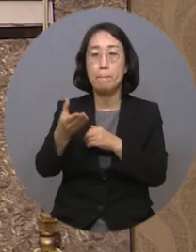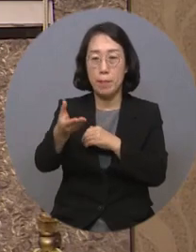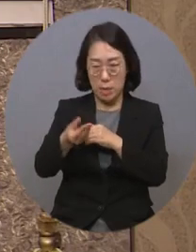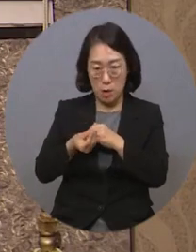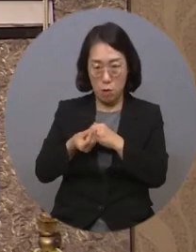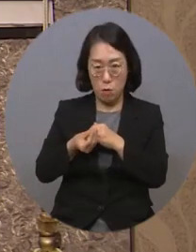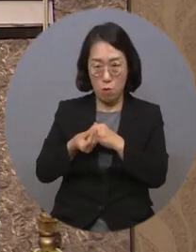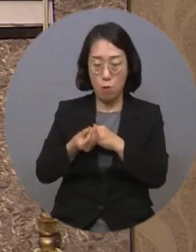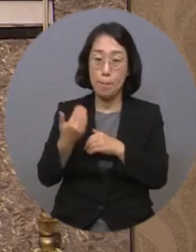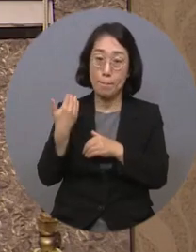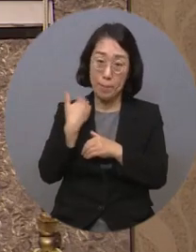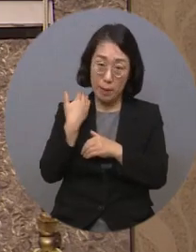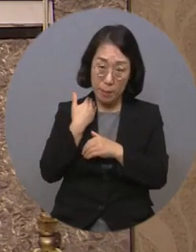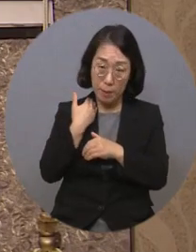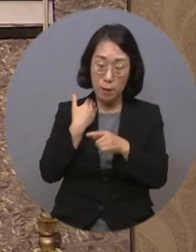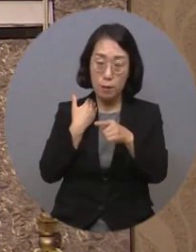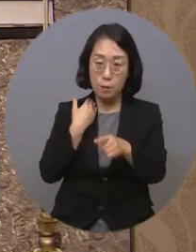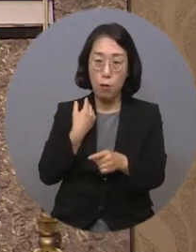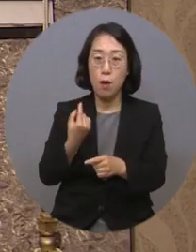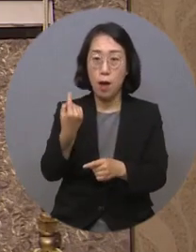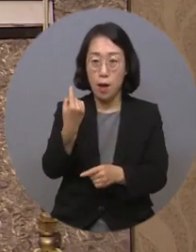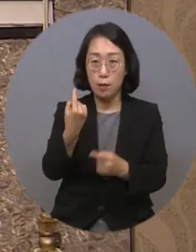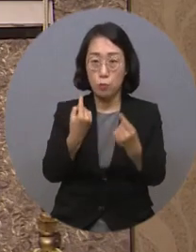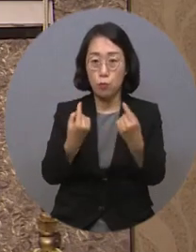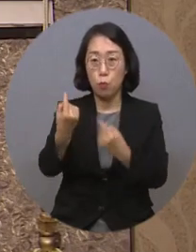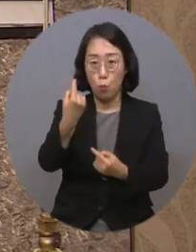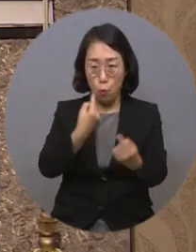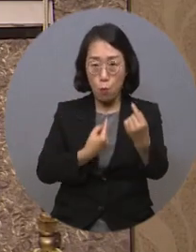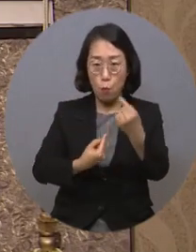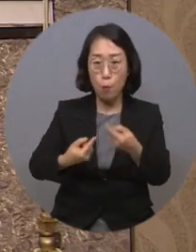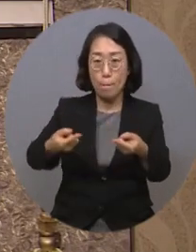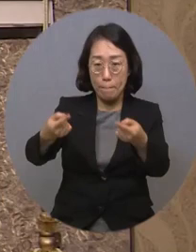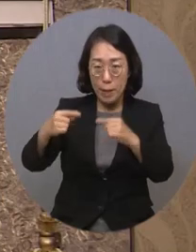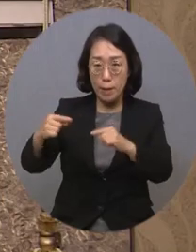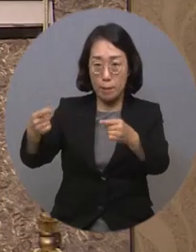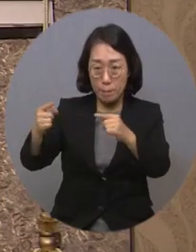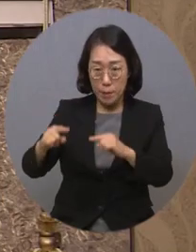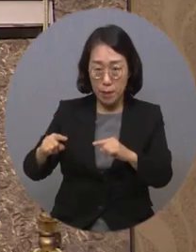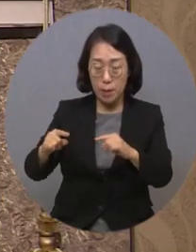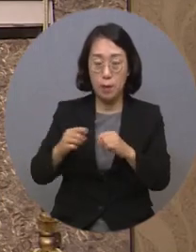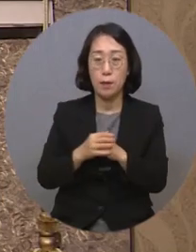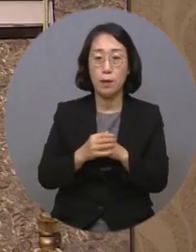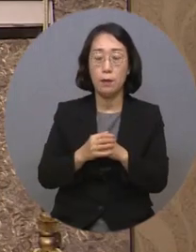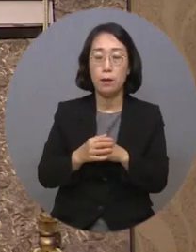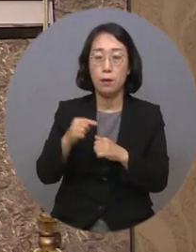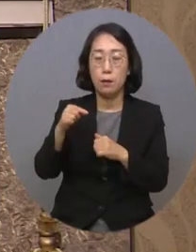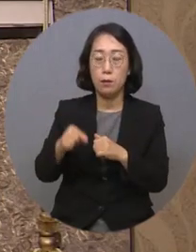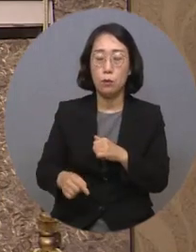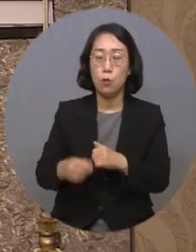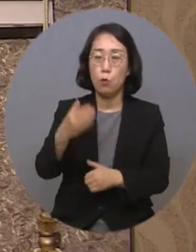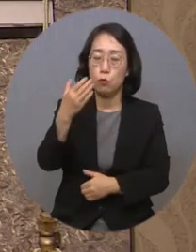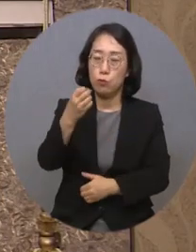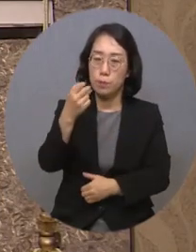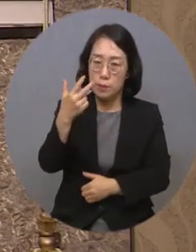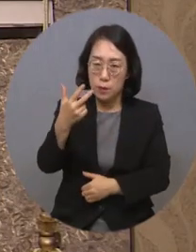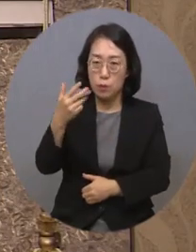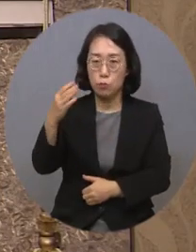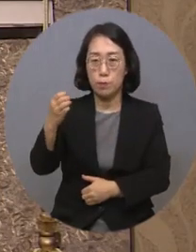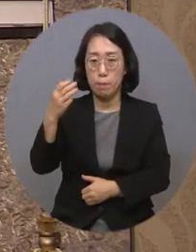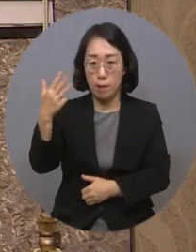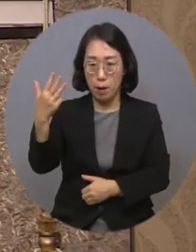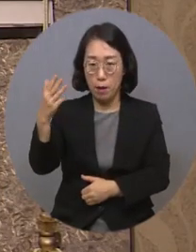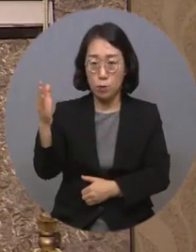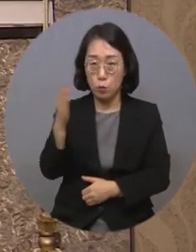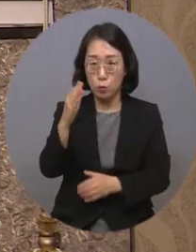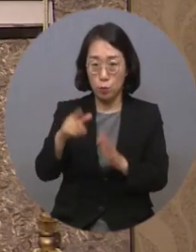네. 그래서 이제 거기에서 이렇게 한 명, 두 명 계속 이렇게 입소자가 들어오게 되고. 네. 그지 97년도, 8년도 이때인데